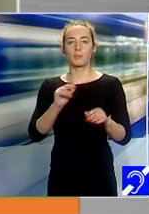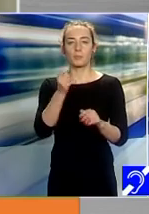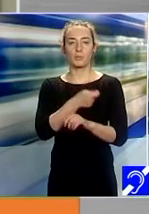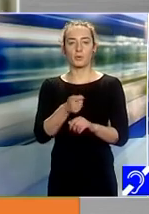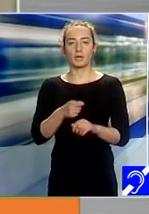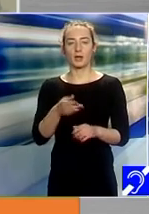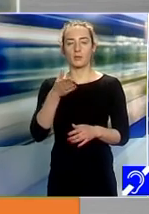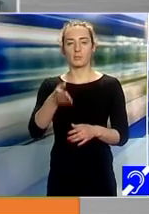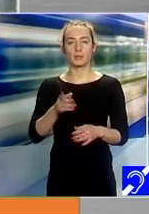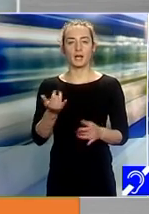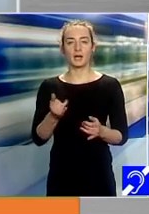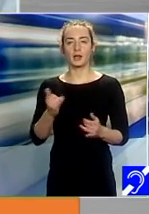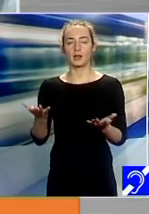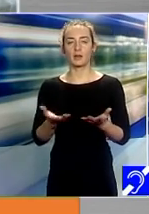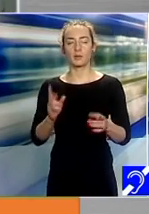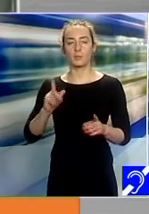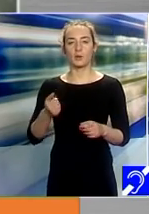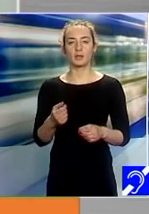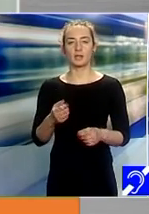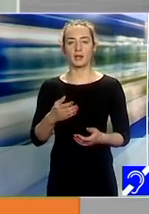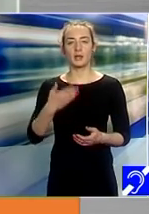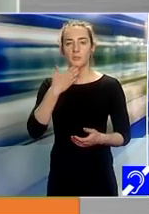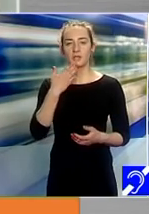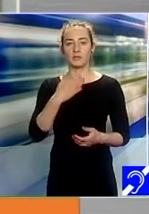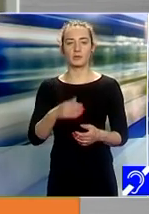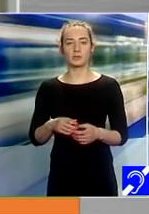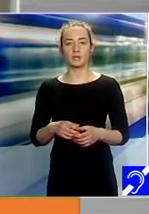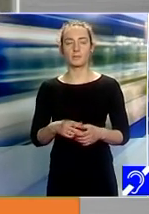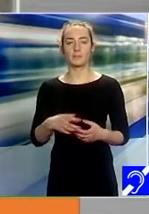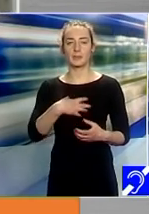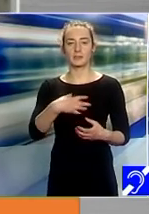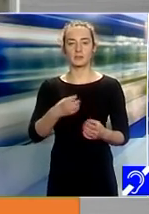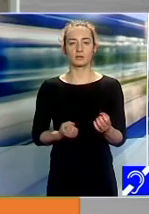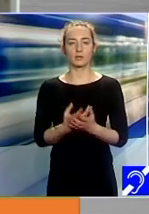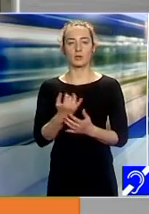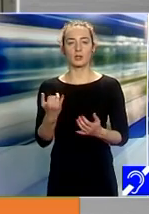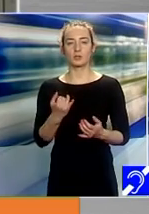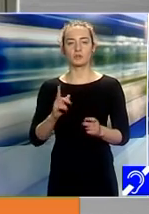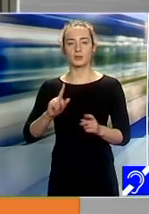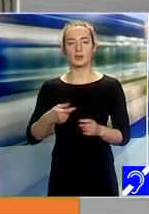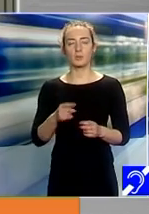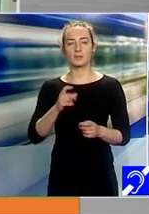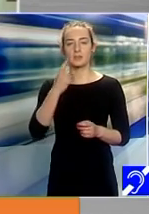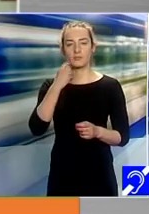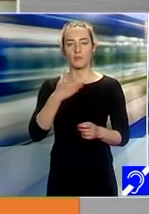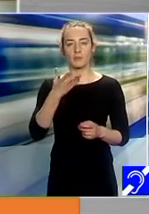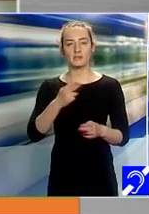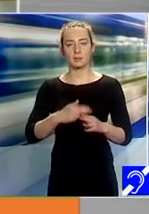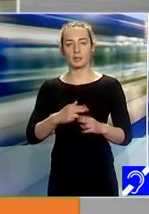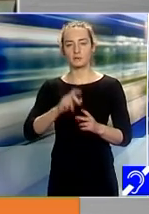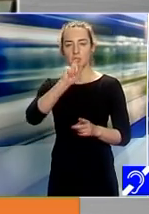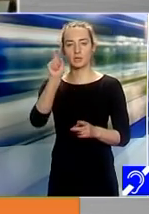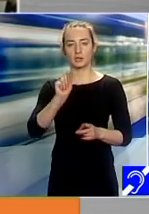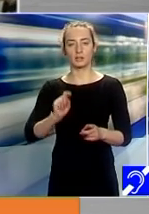se poate acționa cu fondurile de la Casa de Asigurări. Cine ar trebui să le informeze? Am mai discutat despre acest lucru,